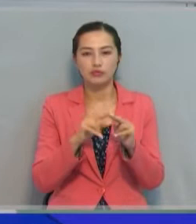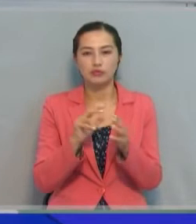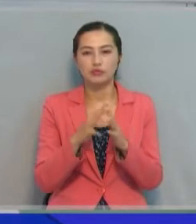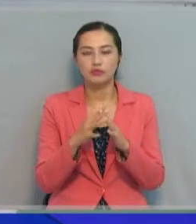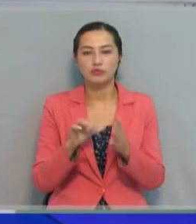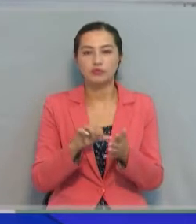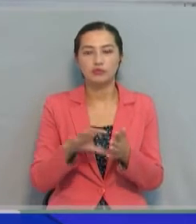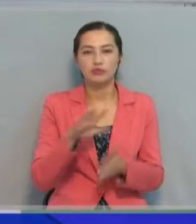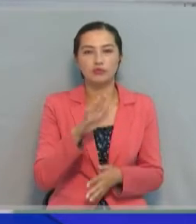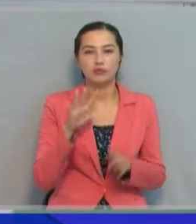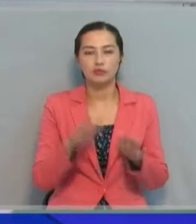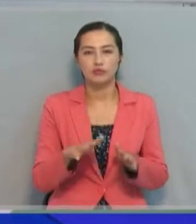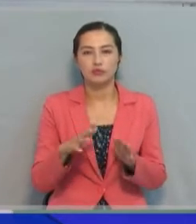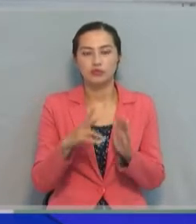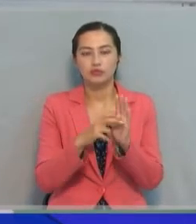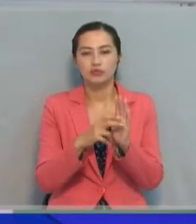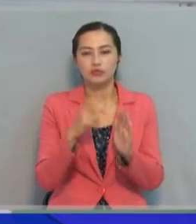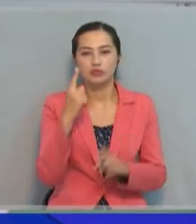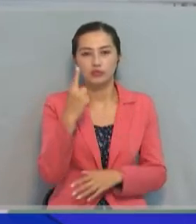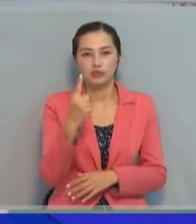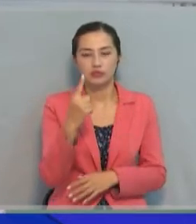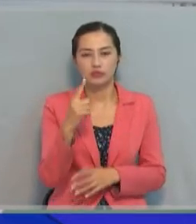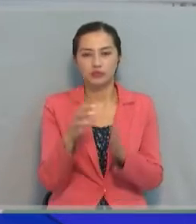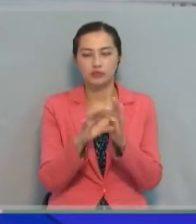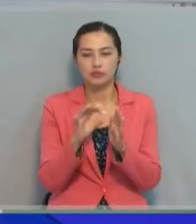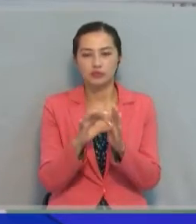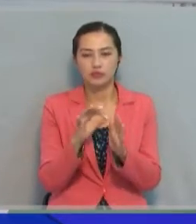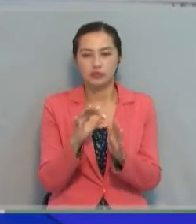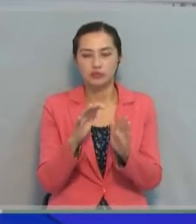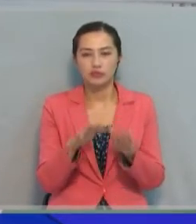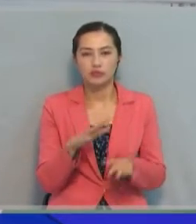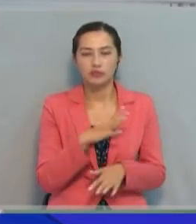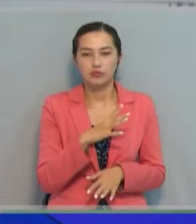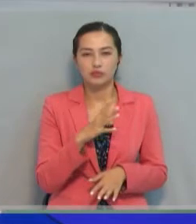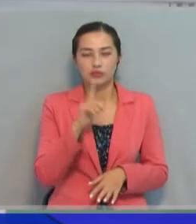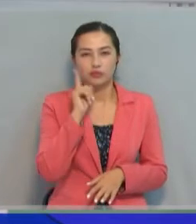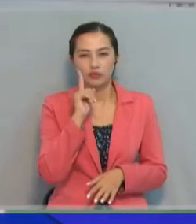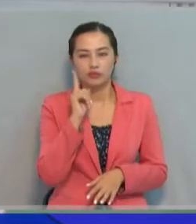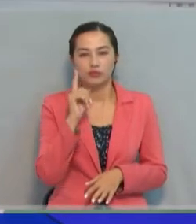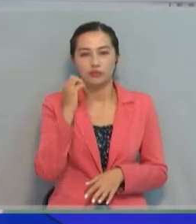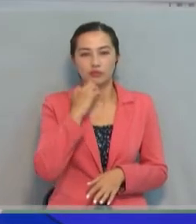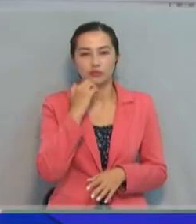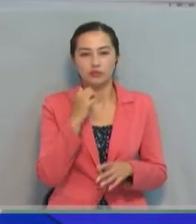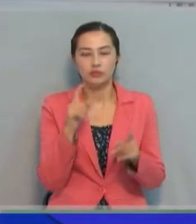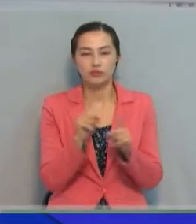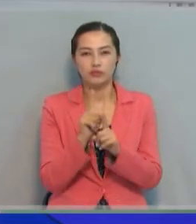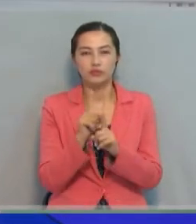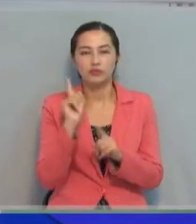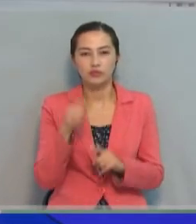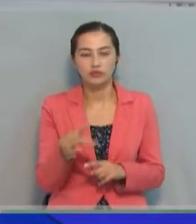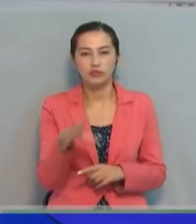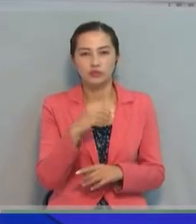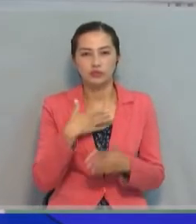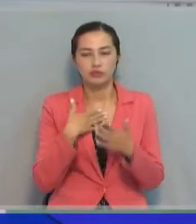бойынша 801 сайлаушы тіркелген. Мұнда сайлауға ауылдың жасы мен кәрісі бір қалмай бәрі атсалысуда.